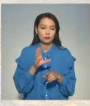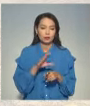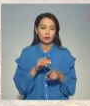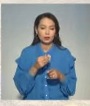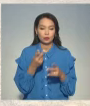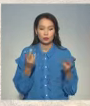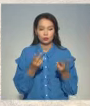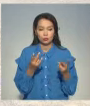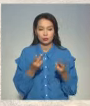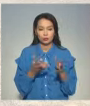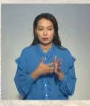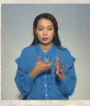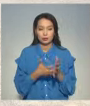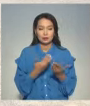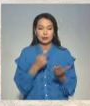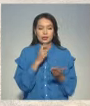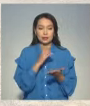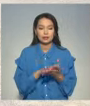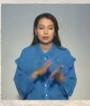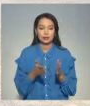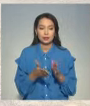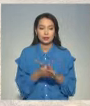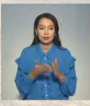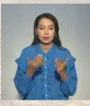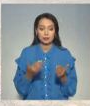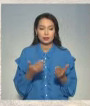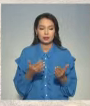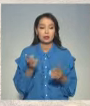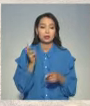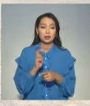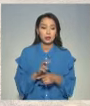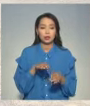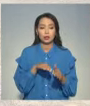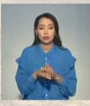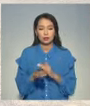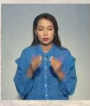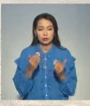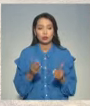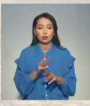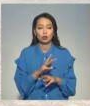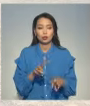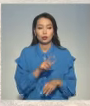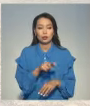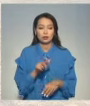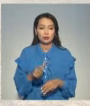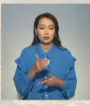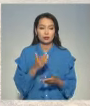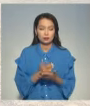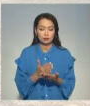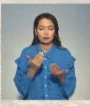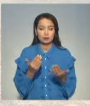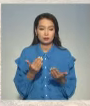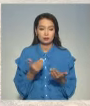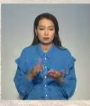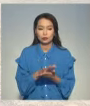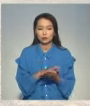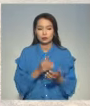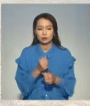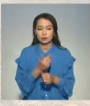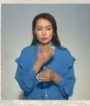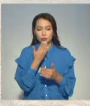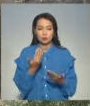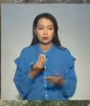жақтан. Қиын жағдайымыз. Осы келет кетет мына үкіметтің адамдары да ештеңе шешіліп жатырған жоқ. Соны шешіп